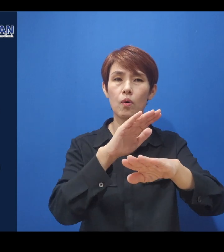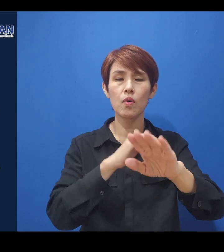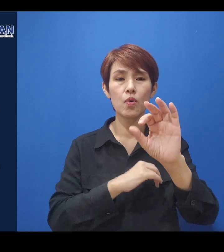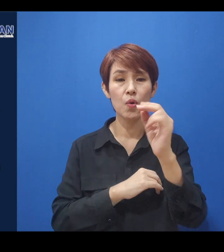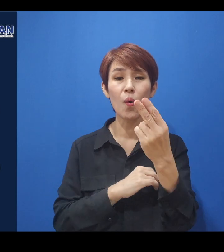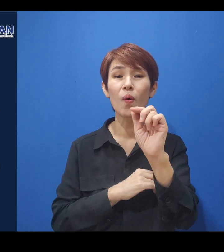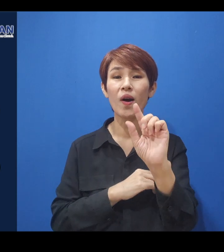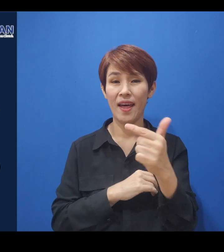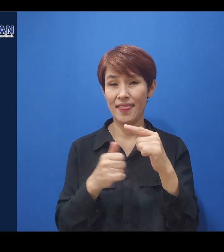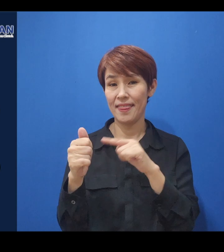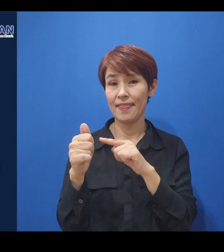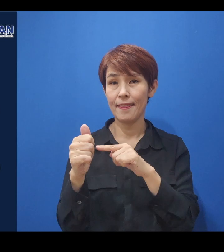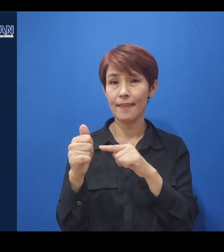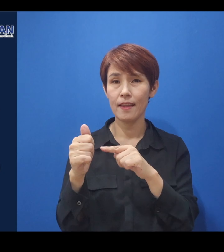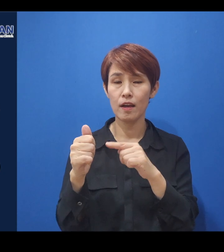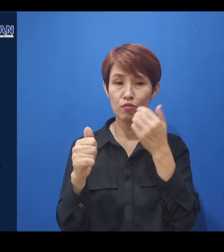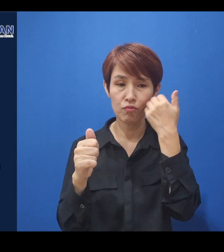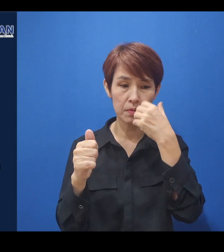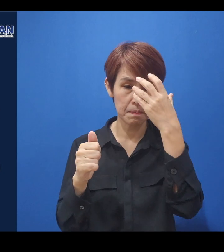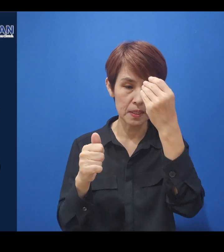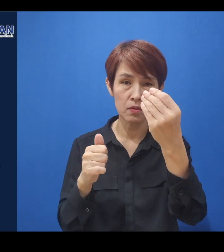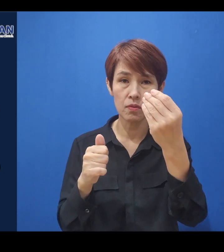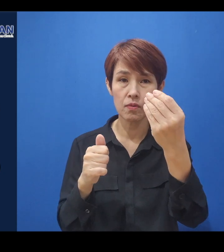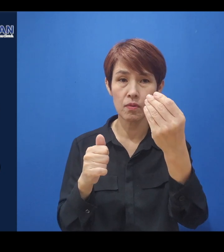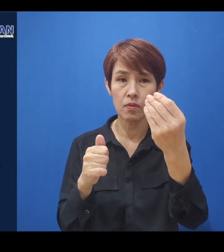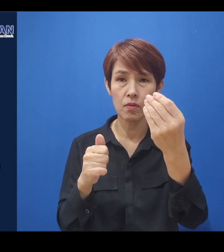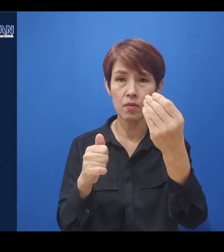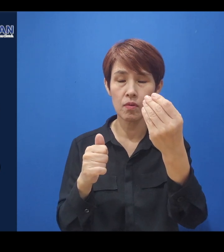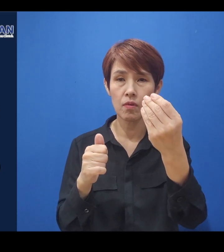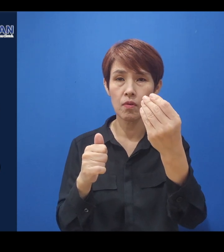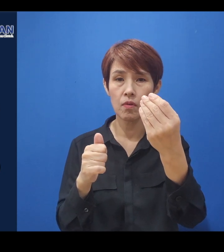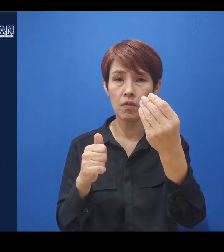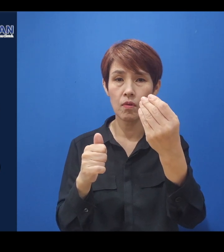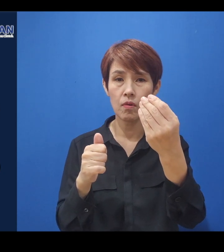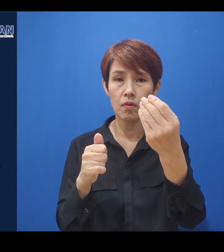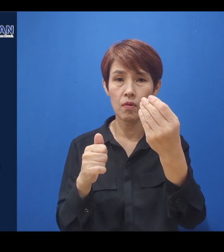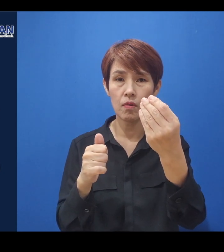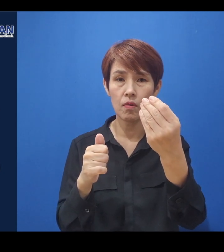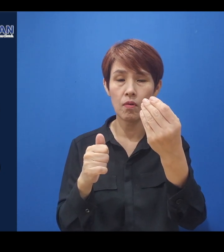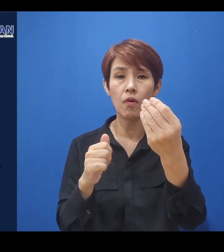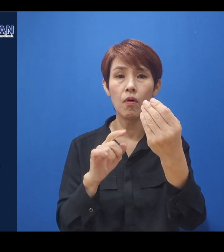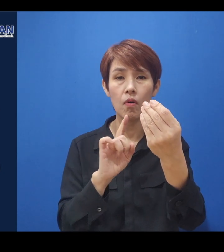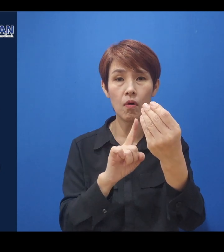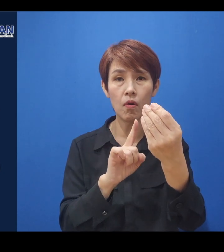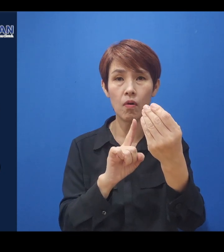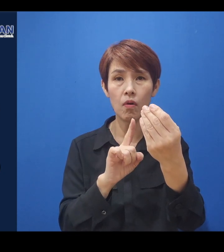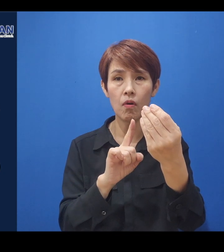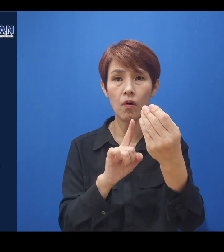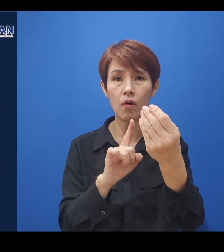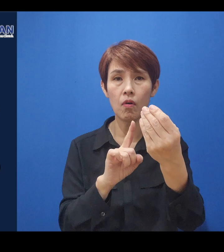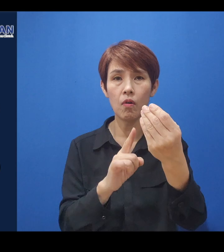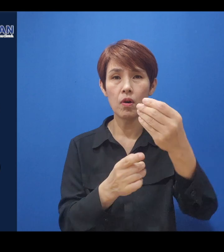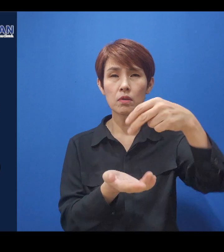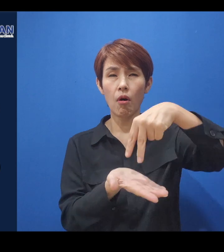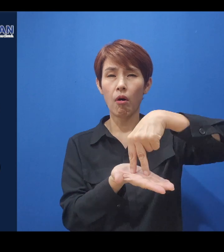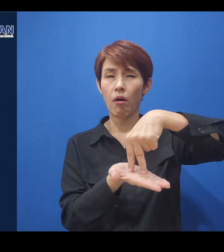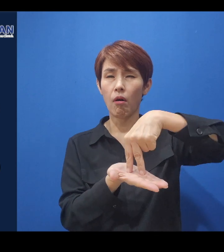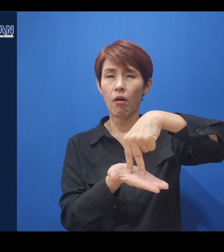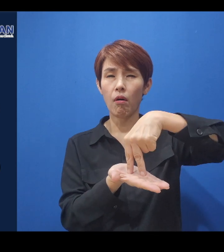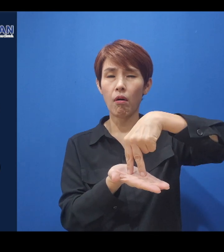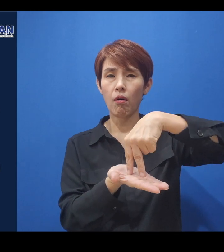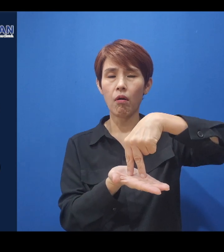요한이 어떤 한 분을 목격을 해요. 목격을 하니까 서 있을 힘이 없어져요.